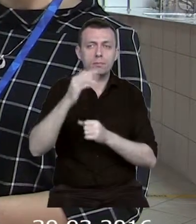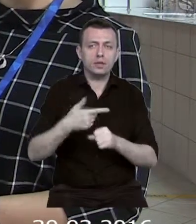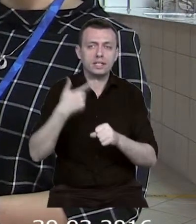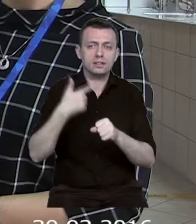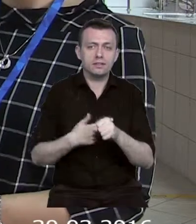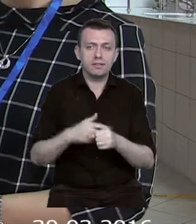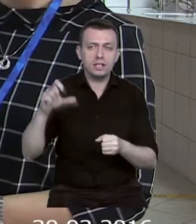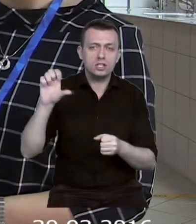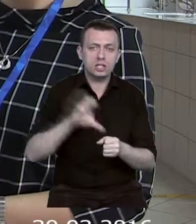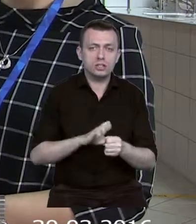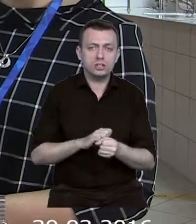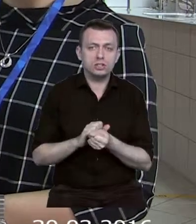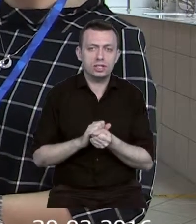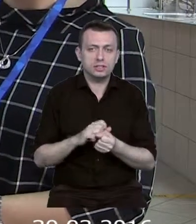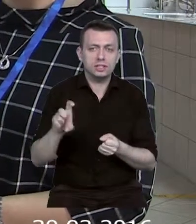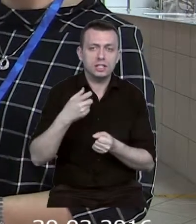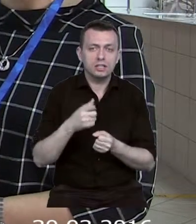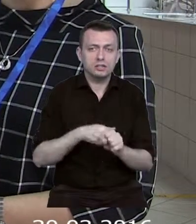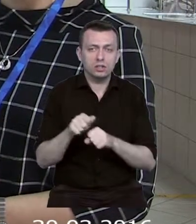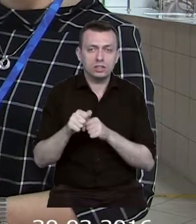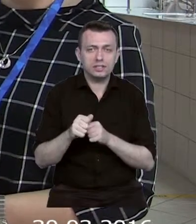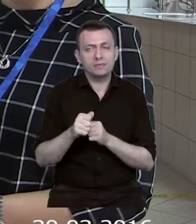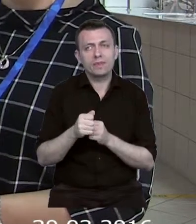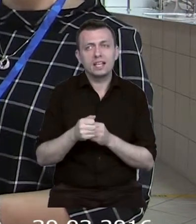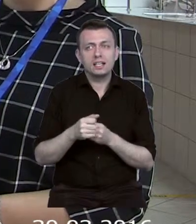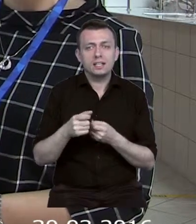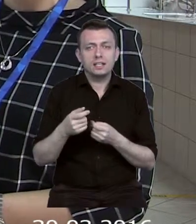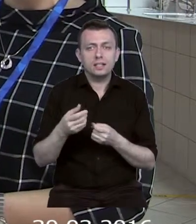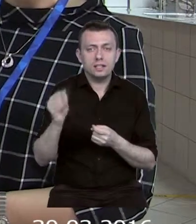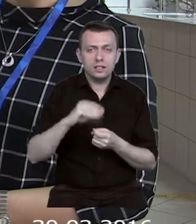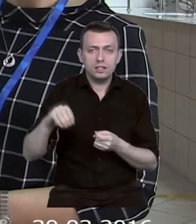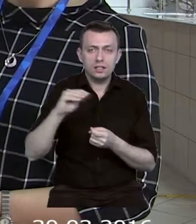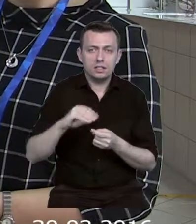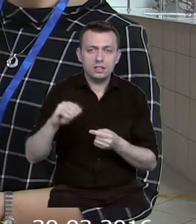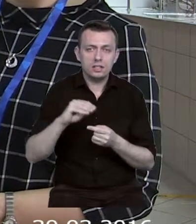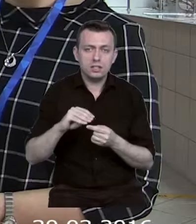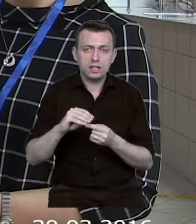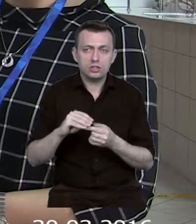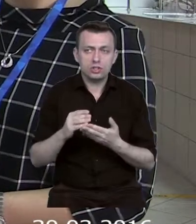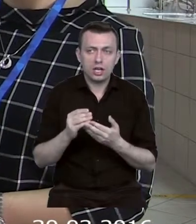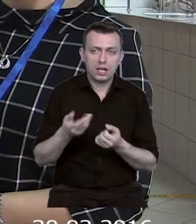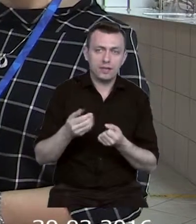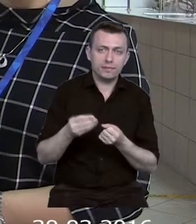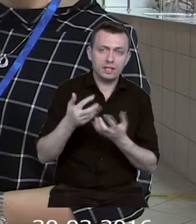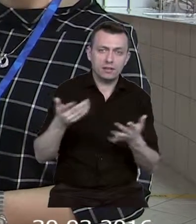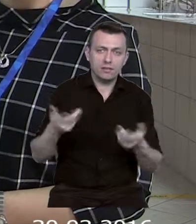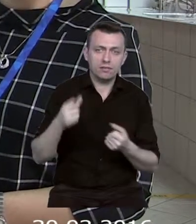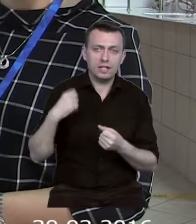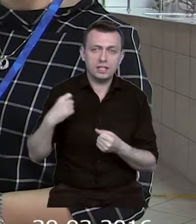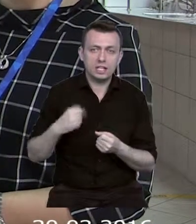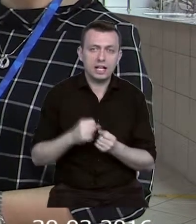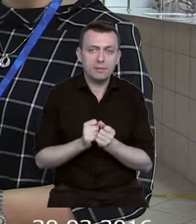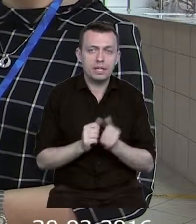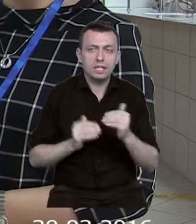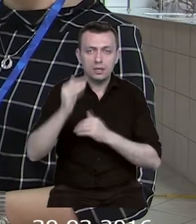zeznań podatkowych, co stanowi około 60% spodziewanej liczby deklaracji. Ponad 42% zeznań są to zeznania, które